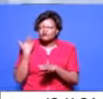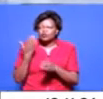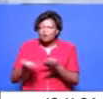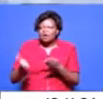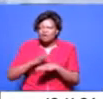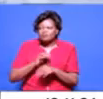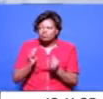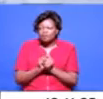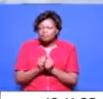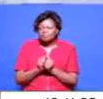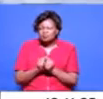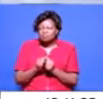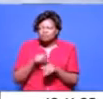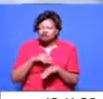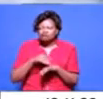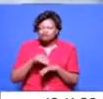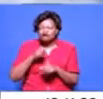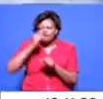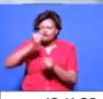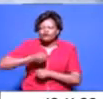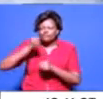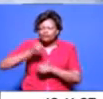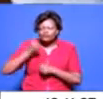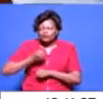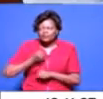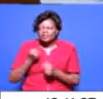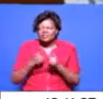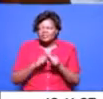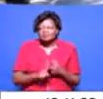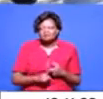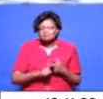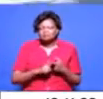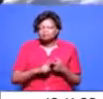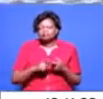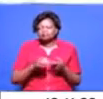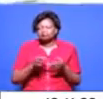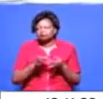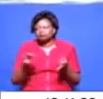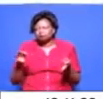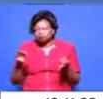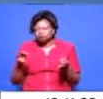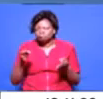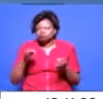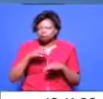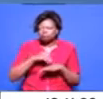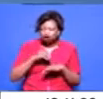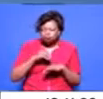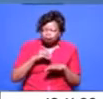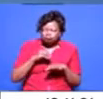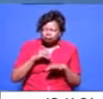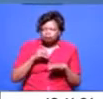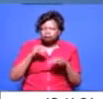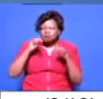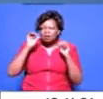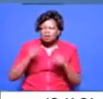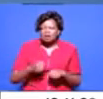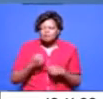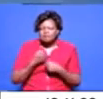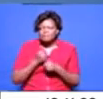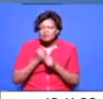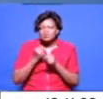manyoya ya farasi. Mbali na hayo, upana na urefu wa mbao za ngozi na manyoya vinaweza kutengenezwa kulingana